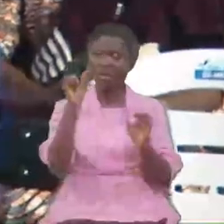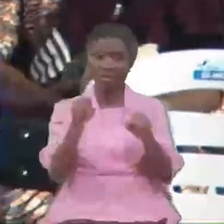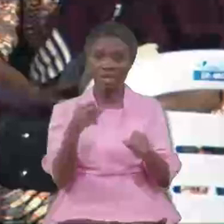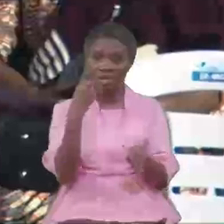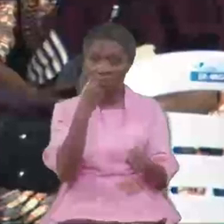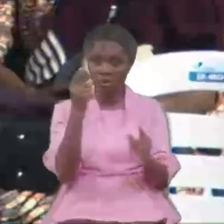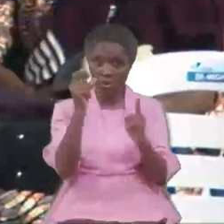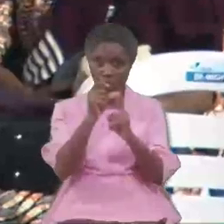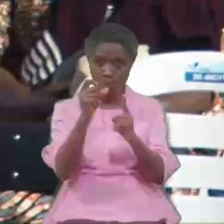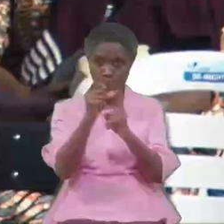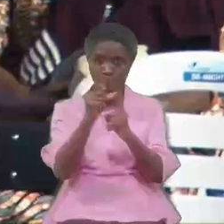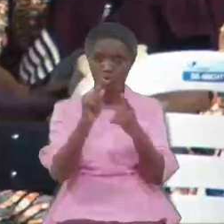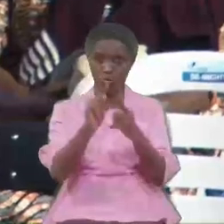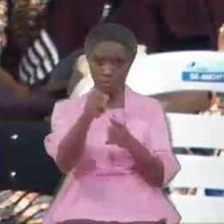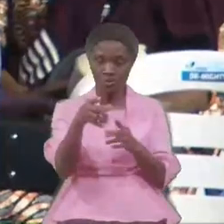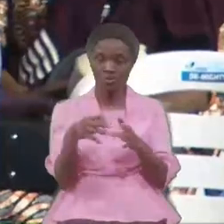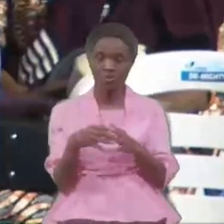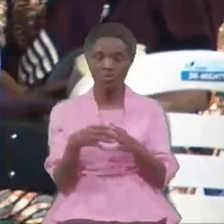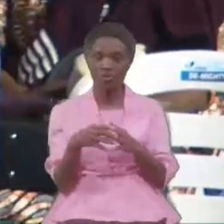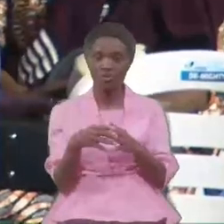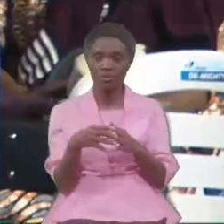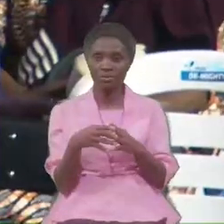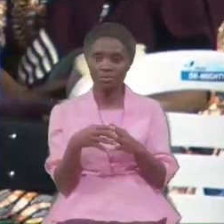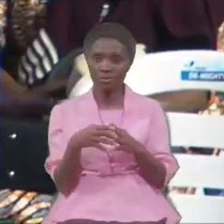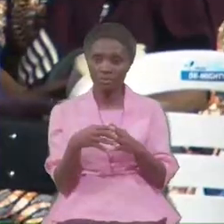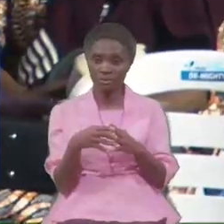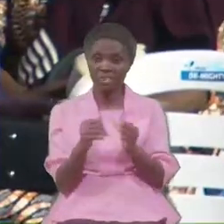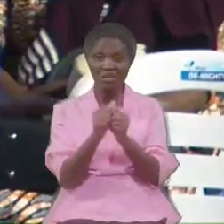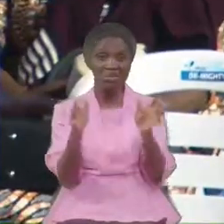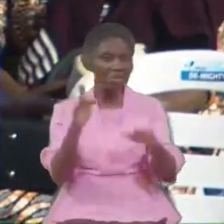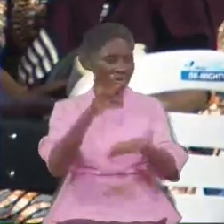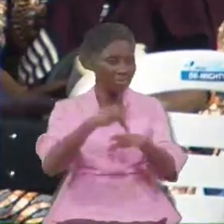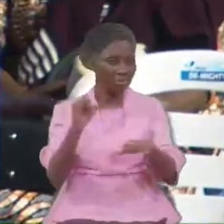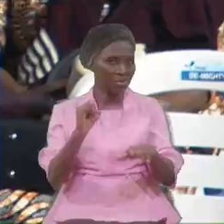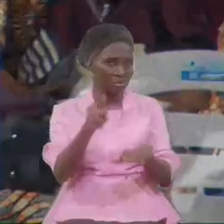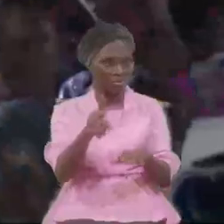Il peut vous déclarer la parole sans même vous toucher.